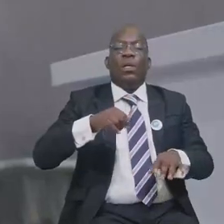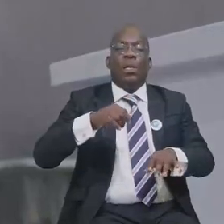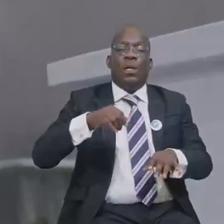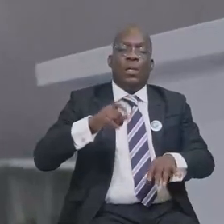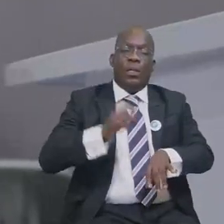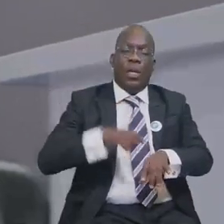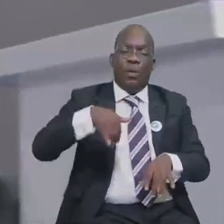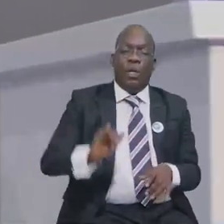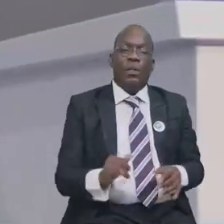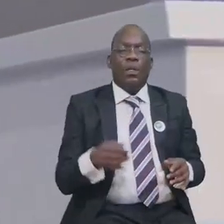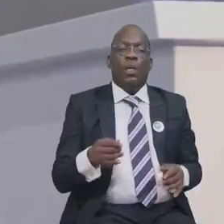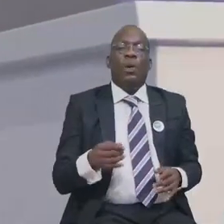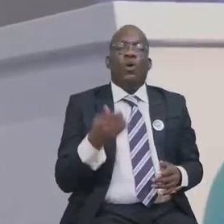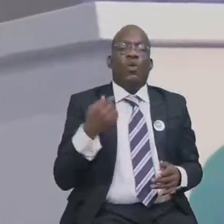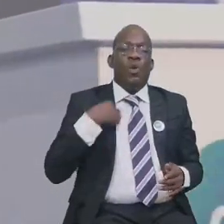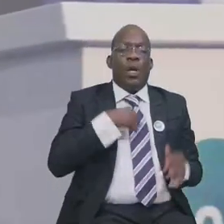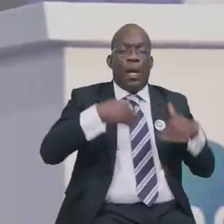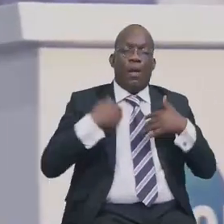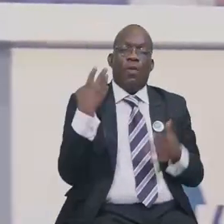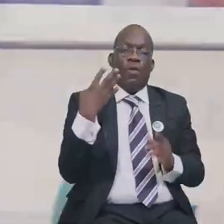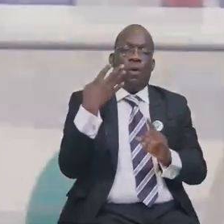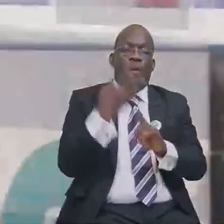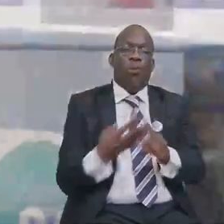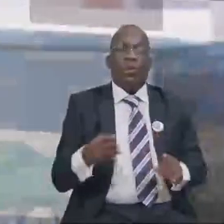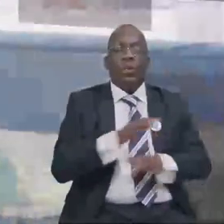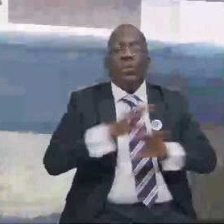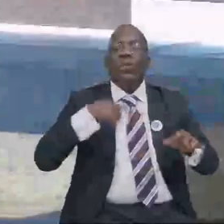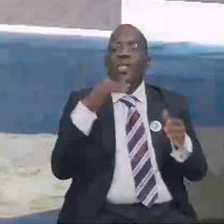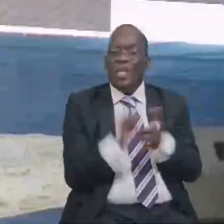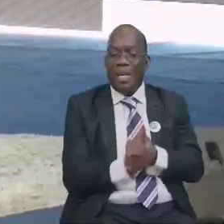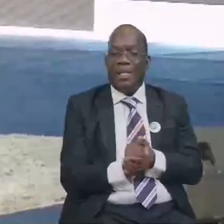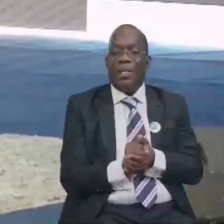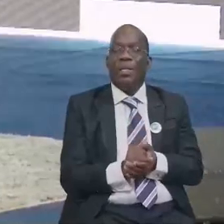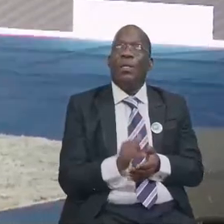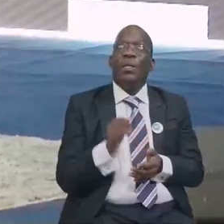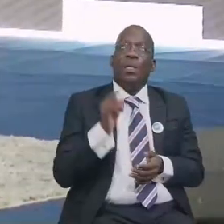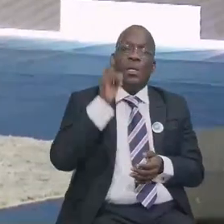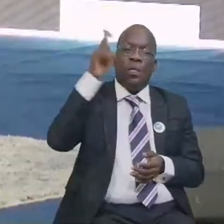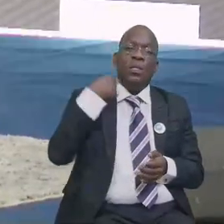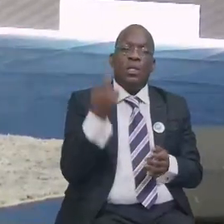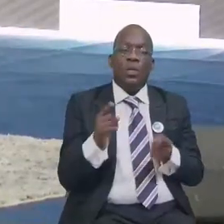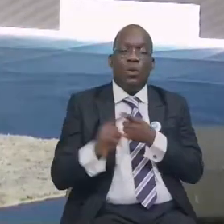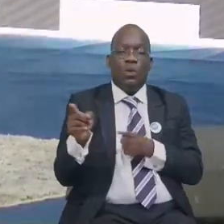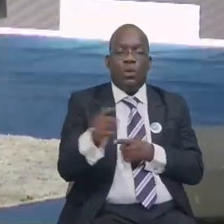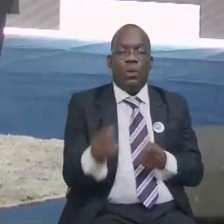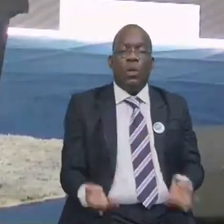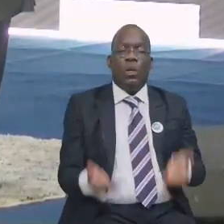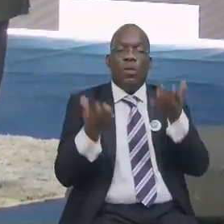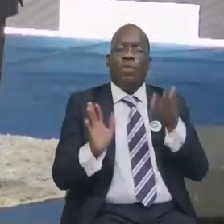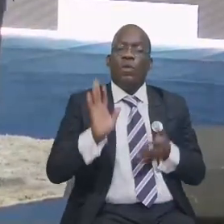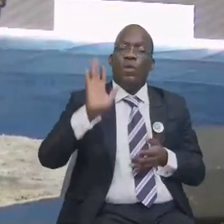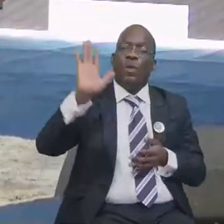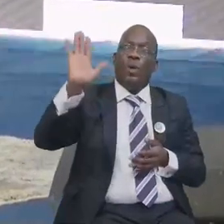le temps viendra. Il dit, ne dites pas ça. Je vous le dis, levez les yeux et regardez les